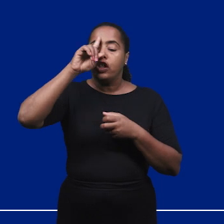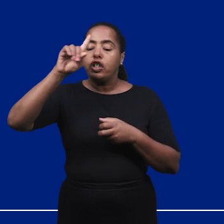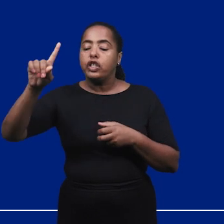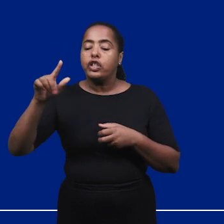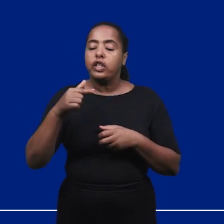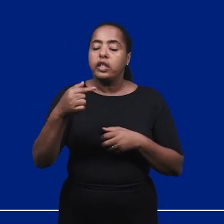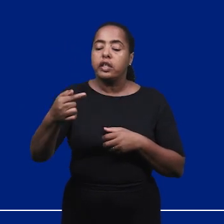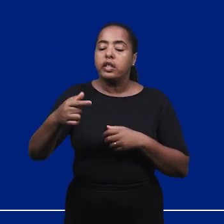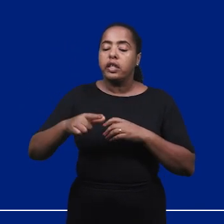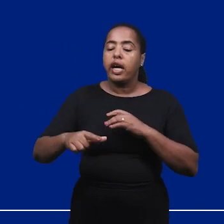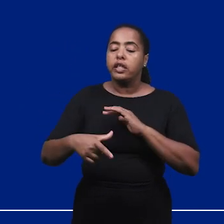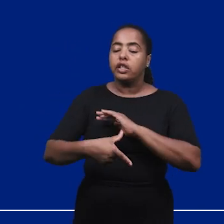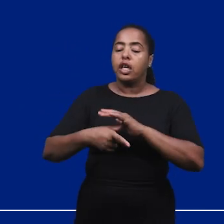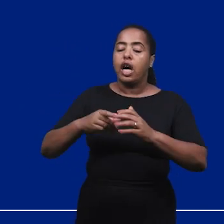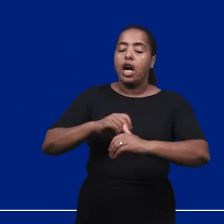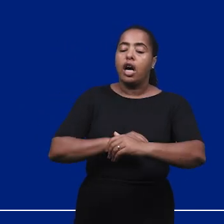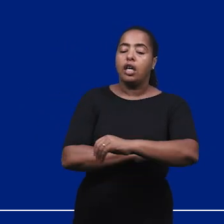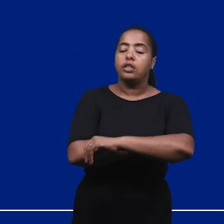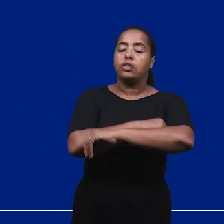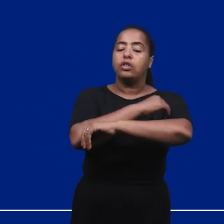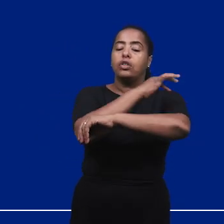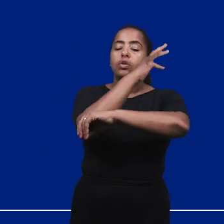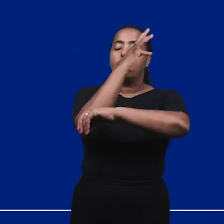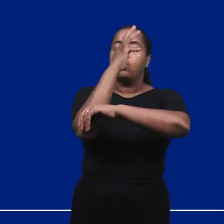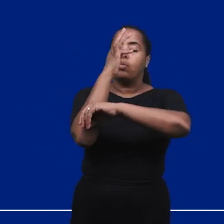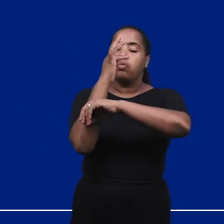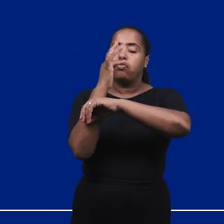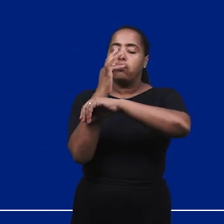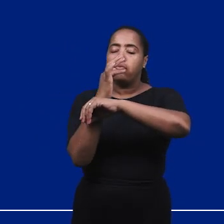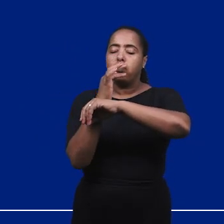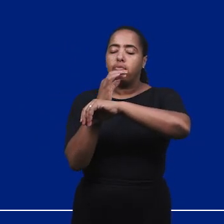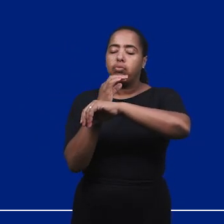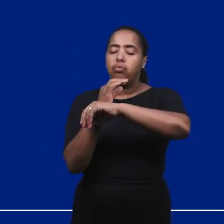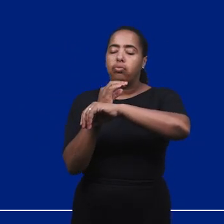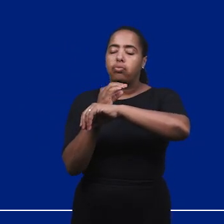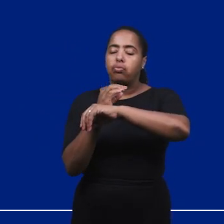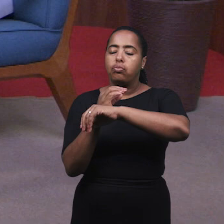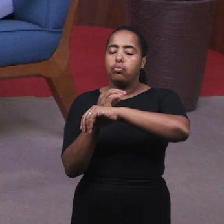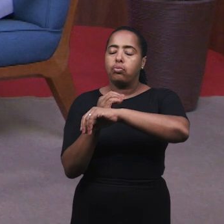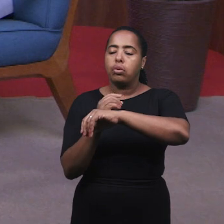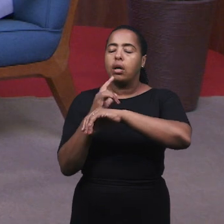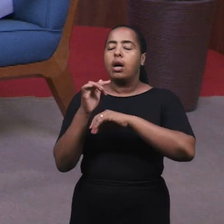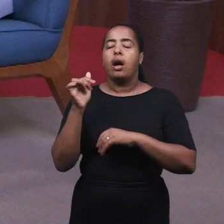du soleil. Donc c'était le moment